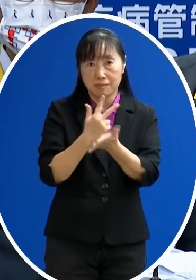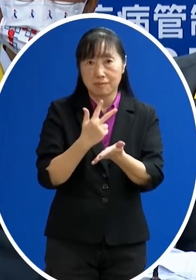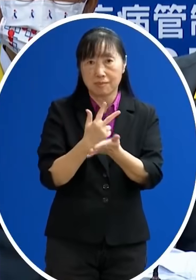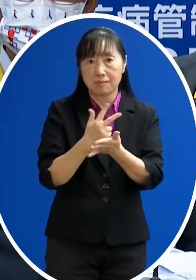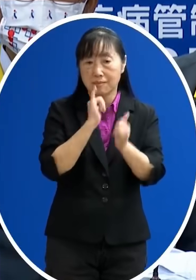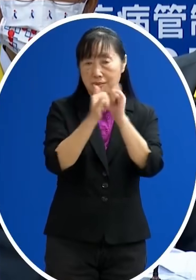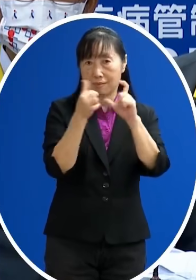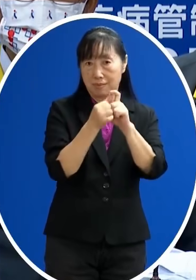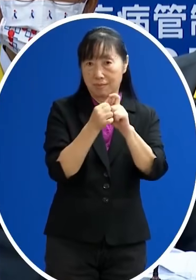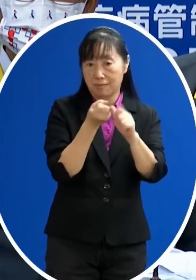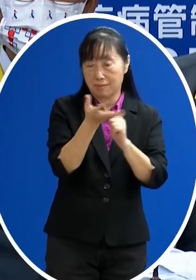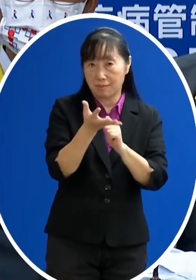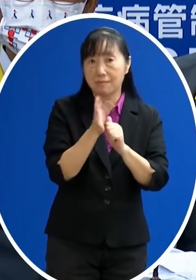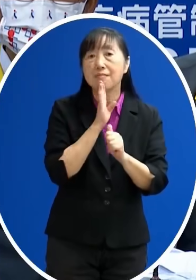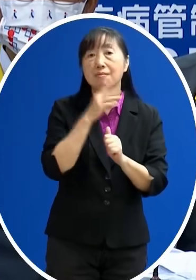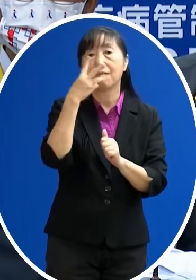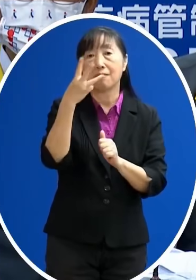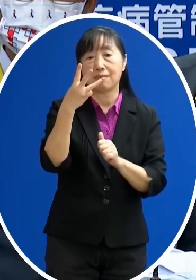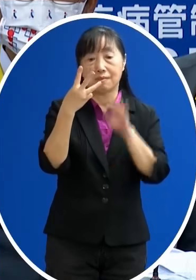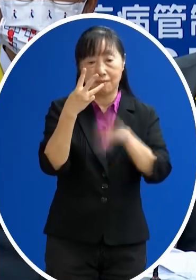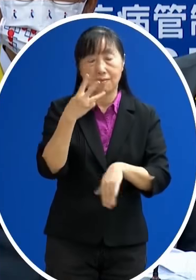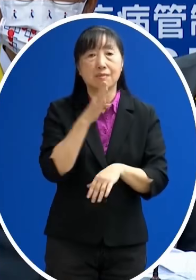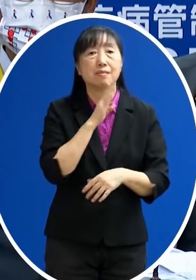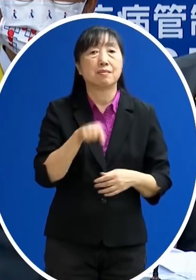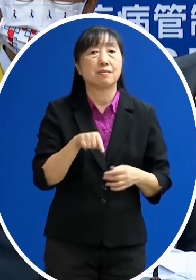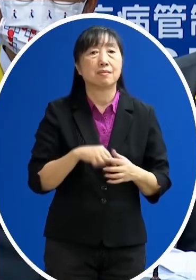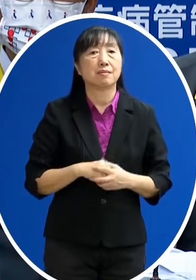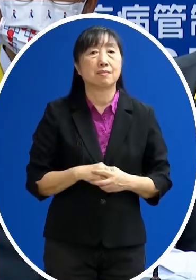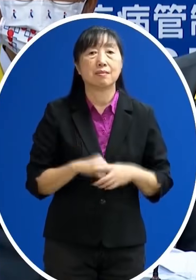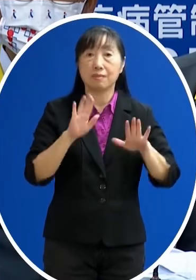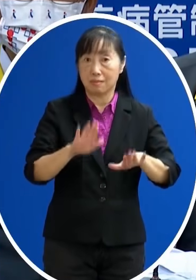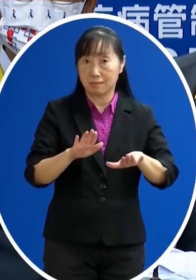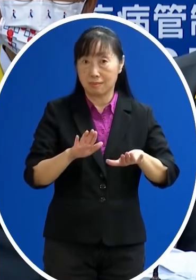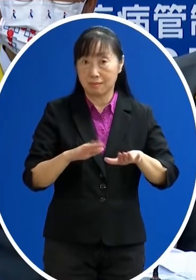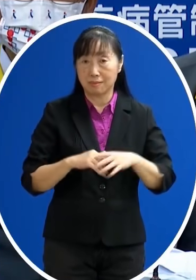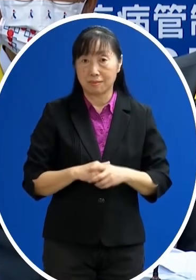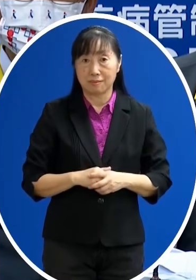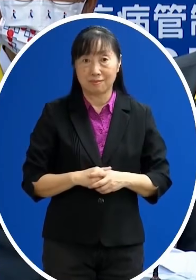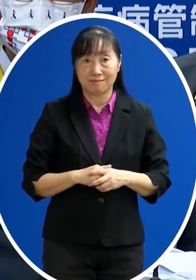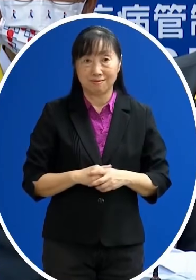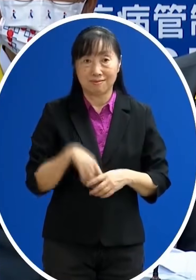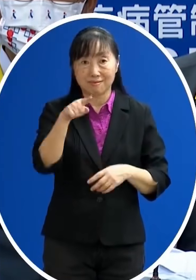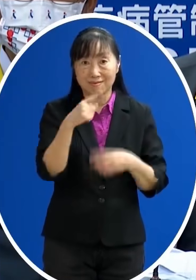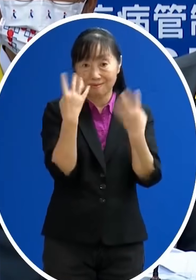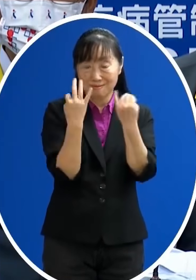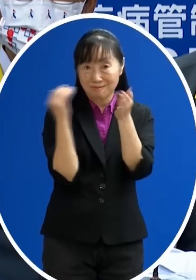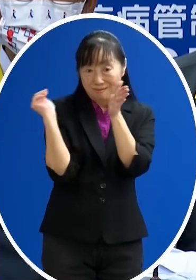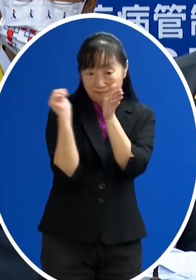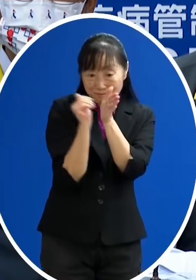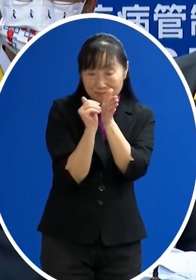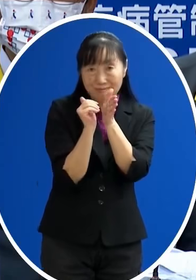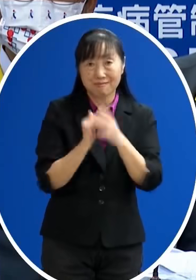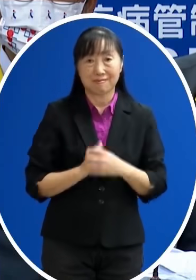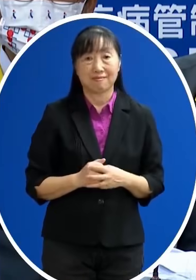个社区的感染要小于3起。那目前来讲哈，我们接近这样的数目非常的